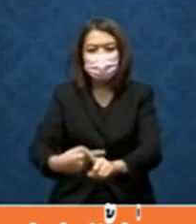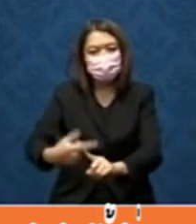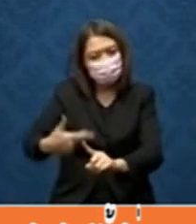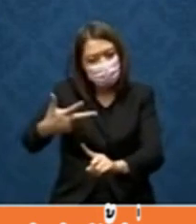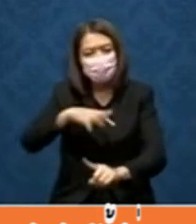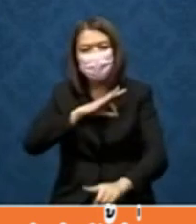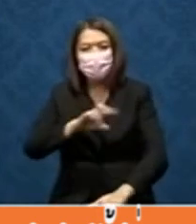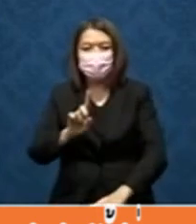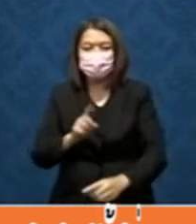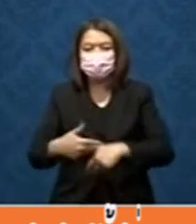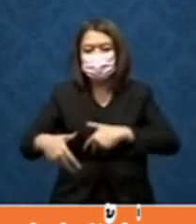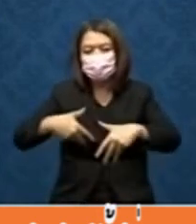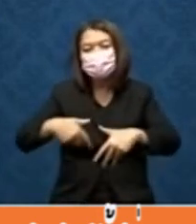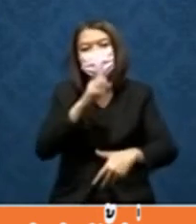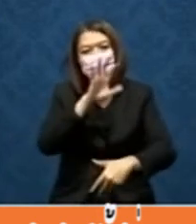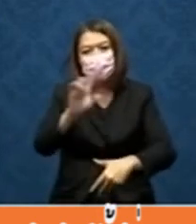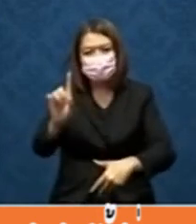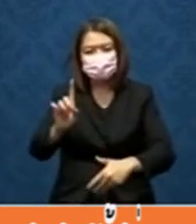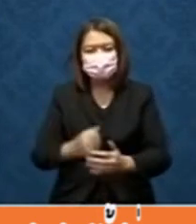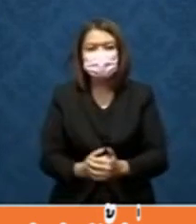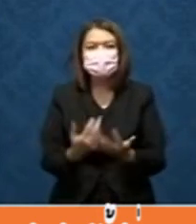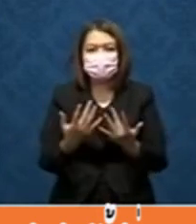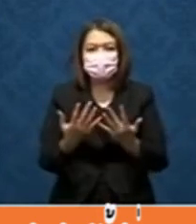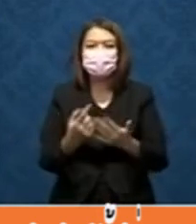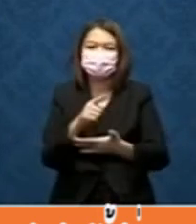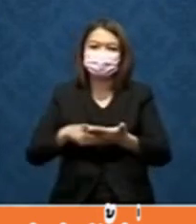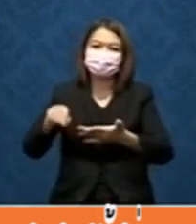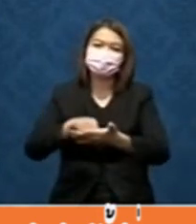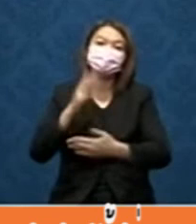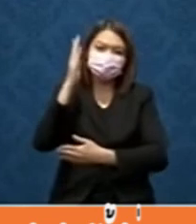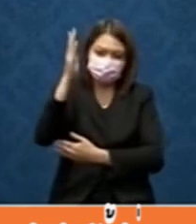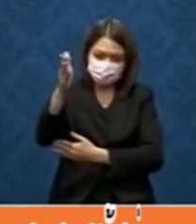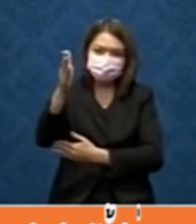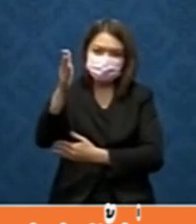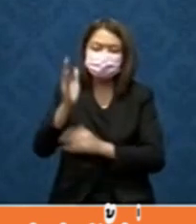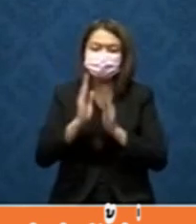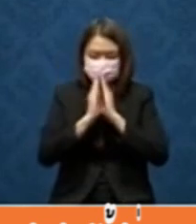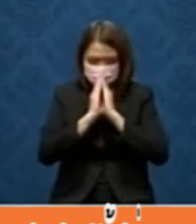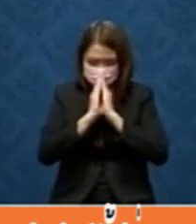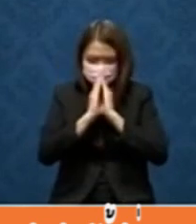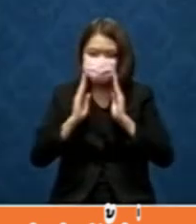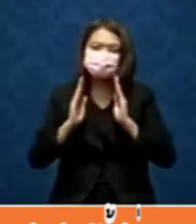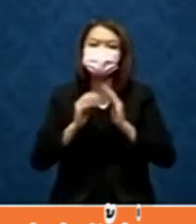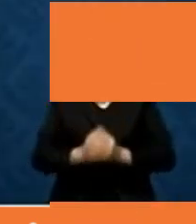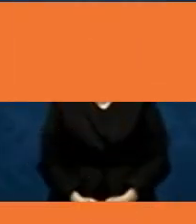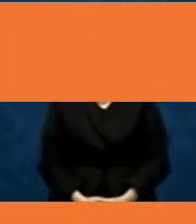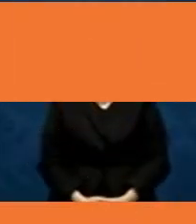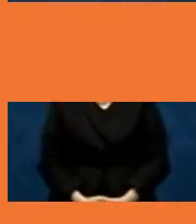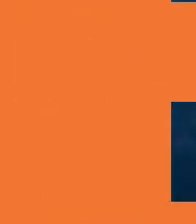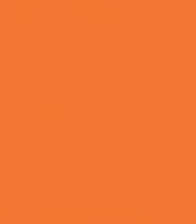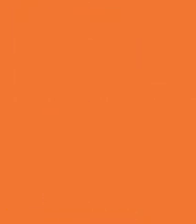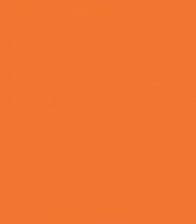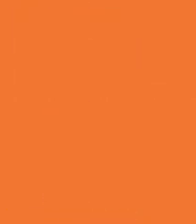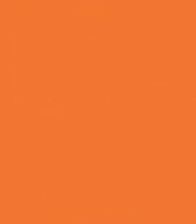อนนั้น เคารู้สึกอย่ไรพี่น้ปชาชนจะสงสอนคนเห threatensเมื่ถึการเลือกตั้งทั้งต่อไปขอบคณคร